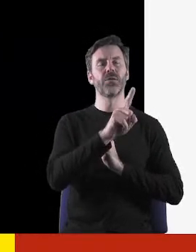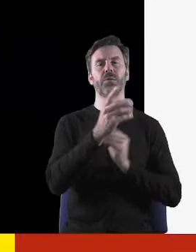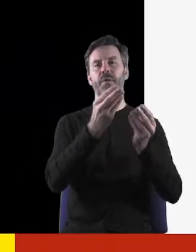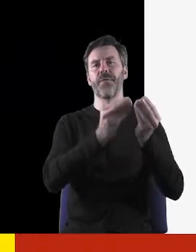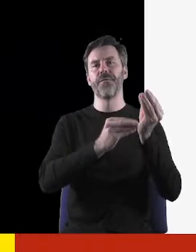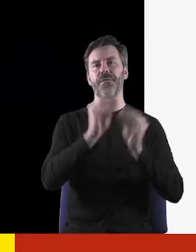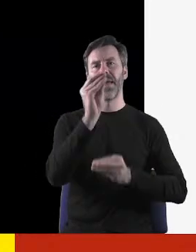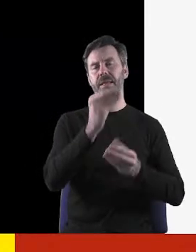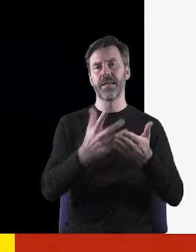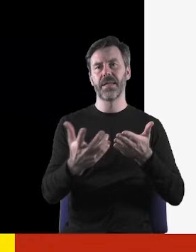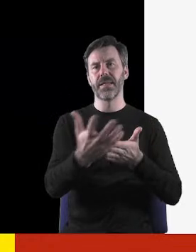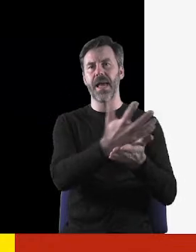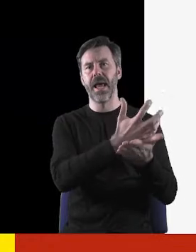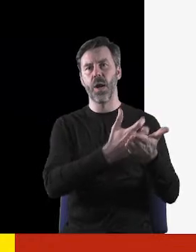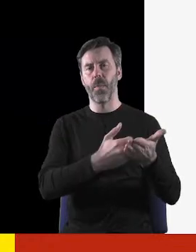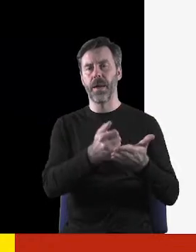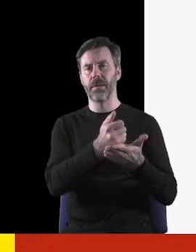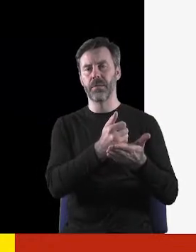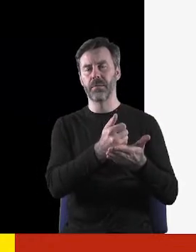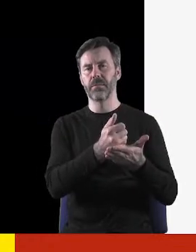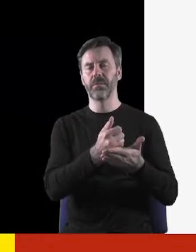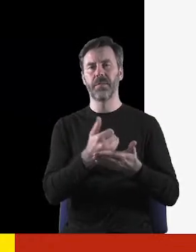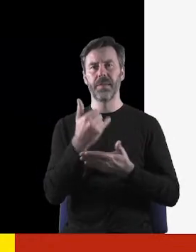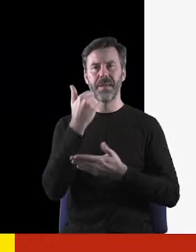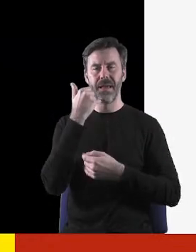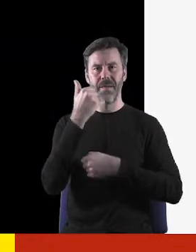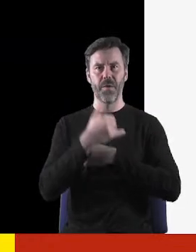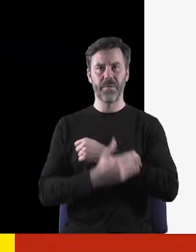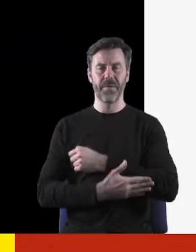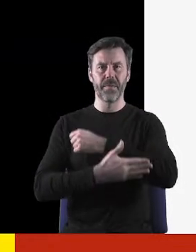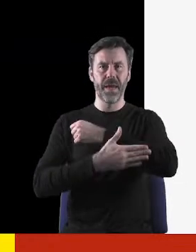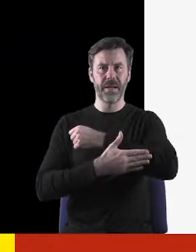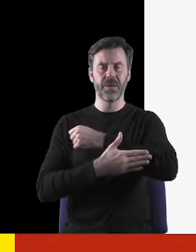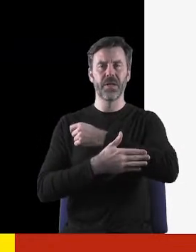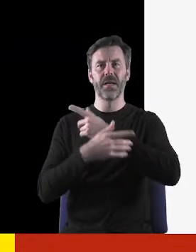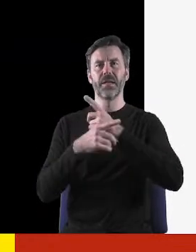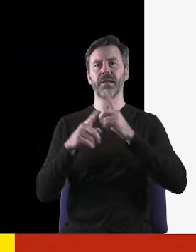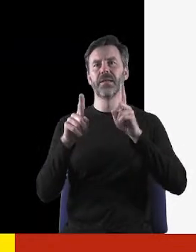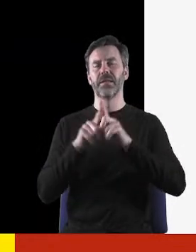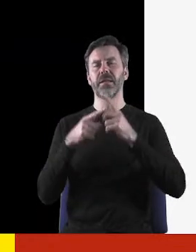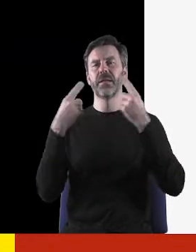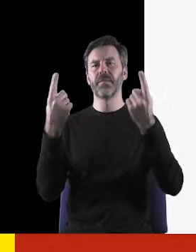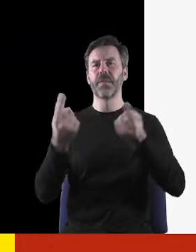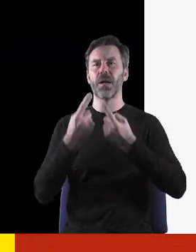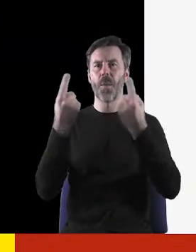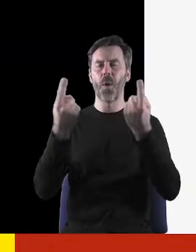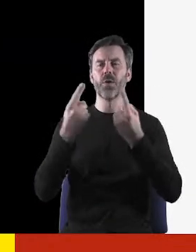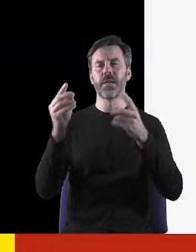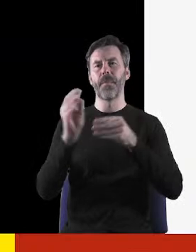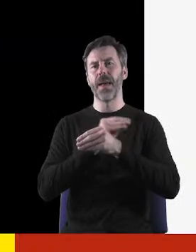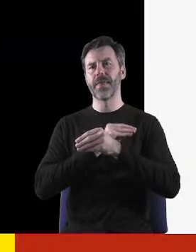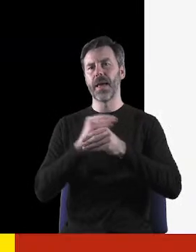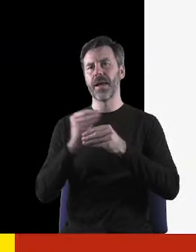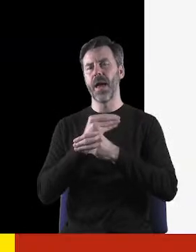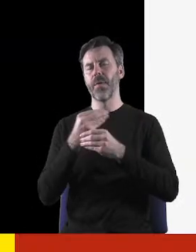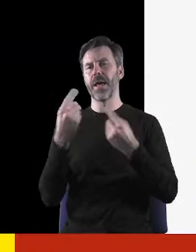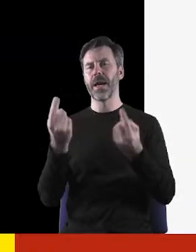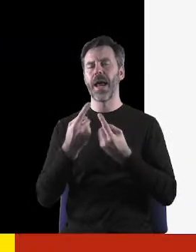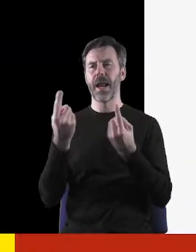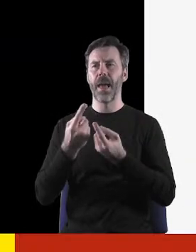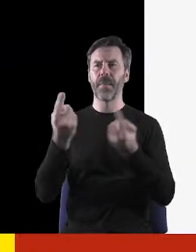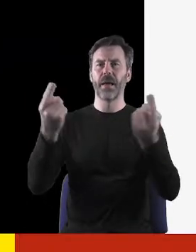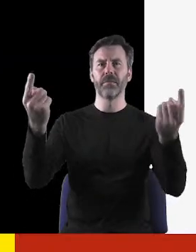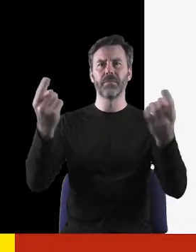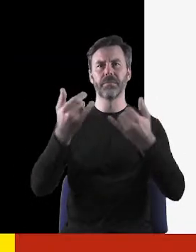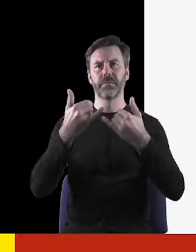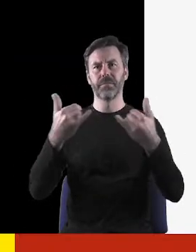telefon wsparcia dla seniorów, wykonanie materiałów promocyjno-reklamowych oraz funkcjonowania